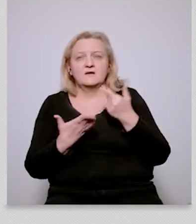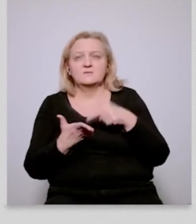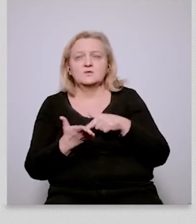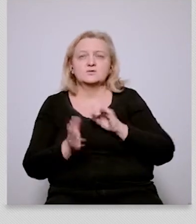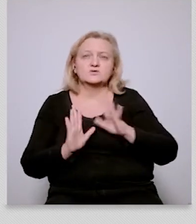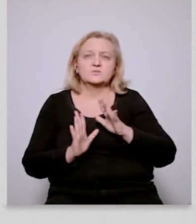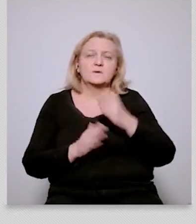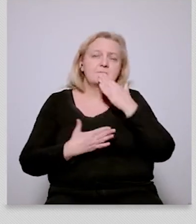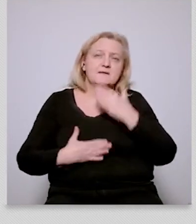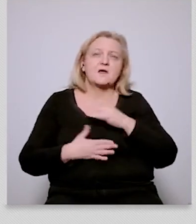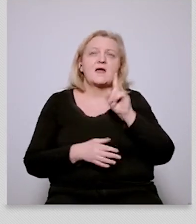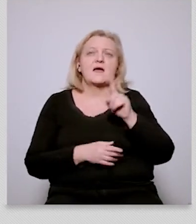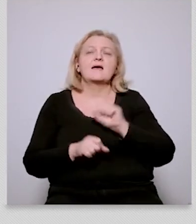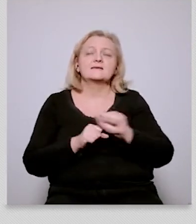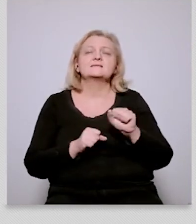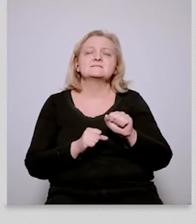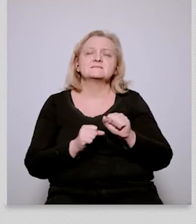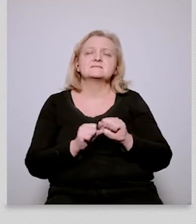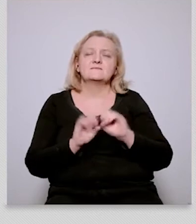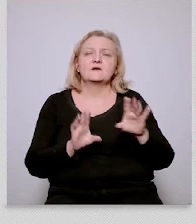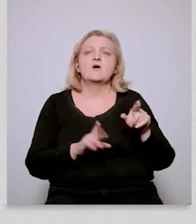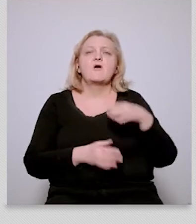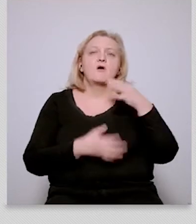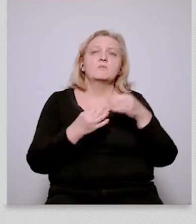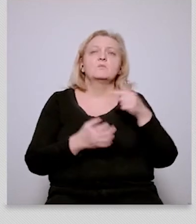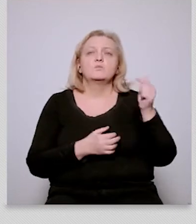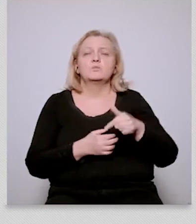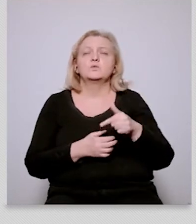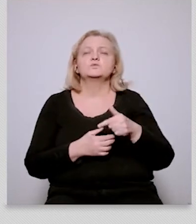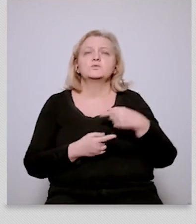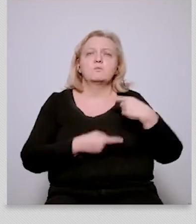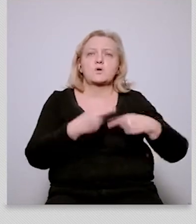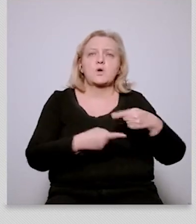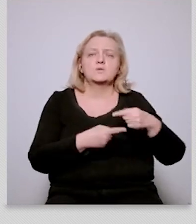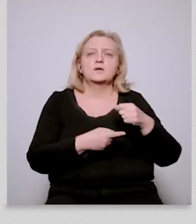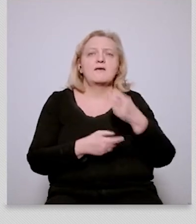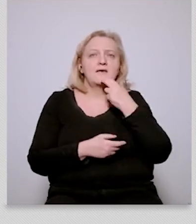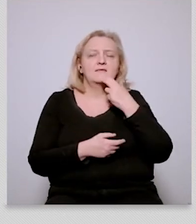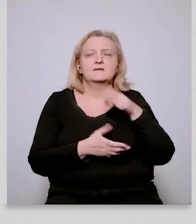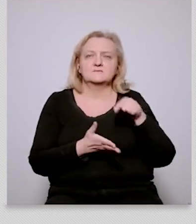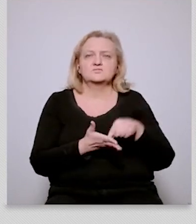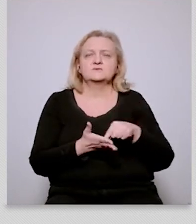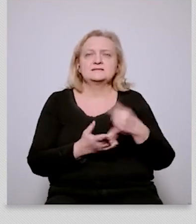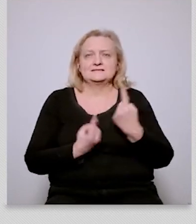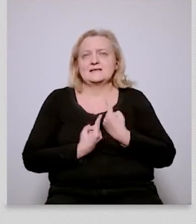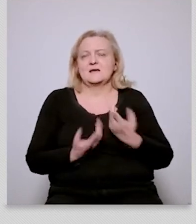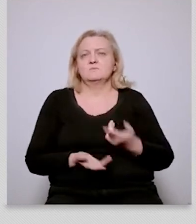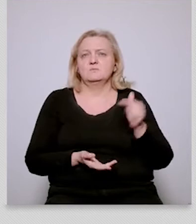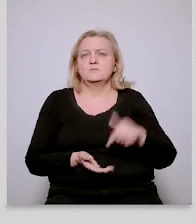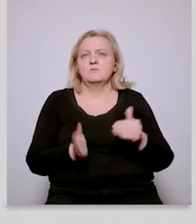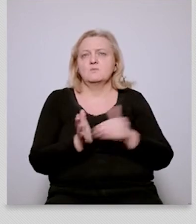sposób patriotyczny ale jest takie pojęcie że mówi się o tym że musimy być w stanie wyprodukować energię elektryczną sami której